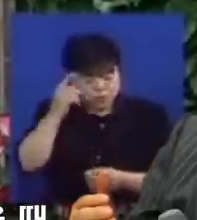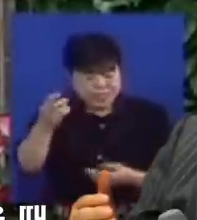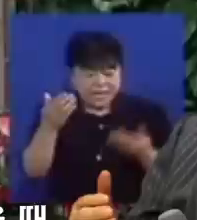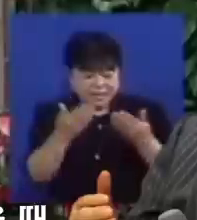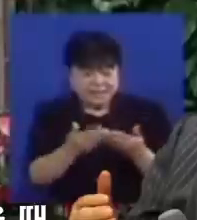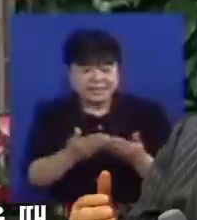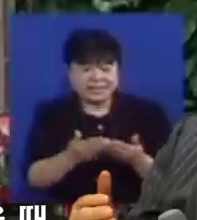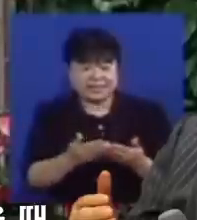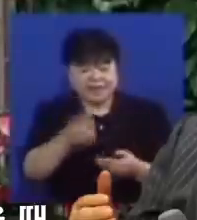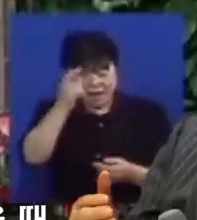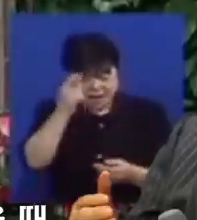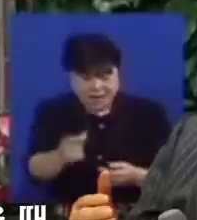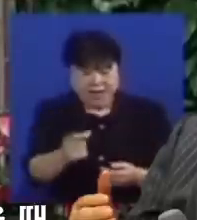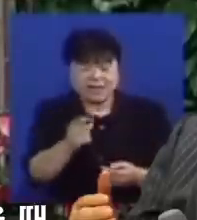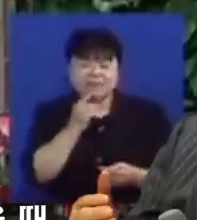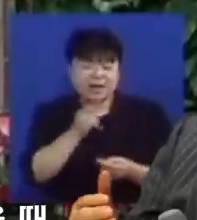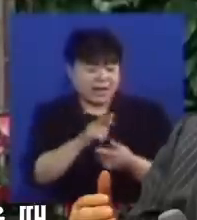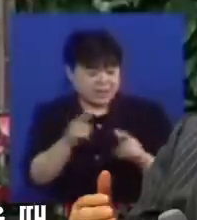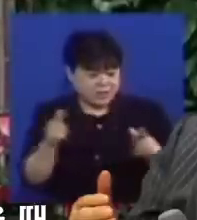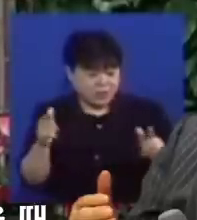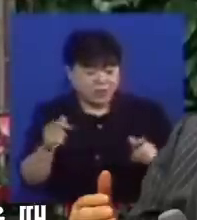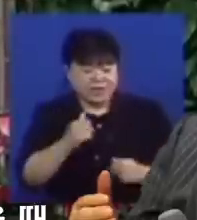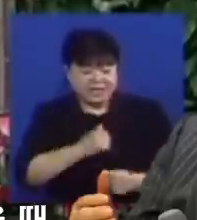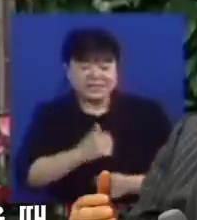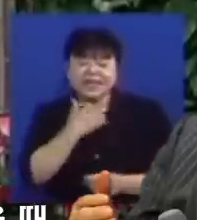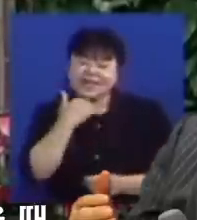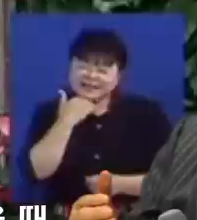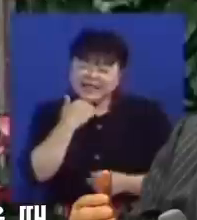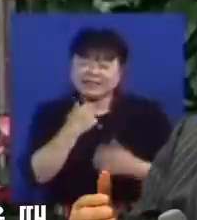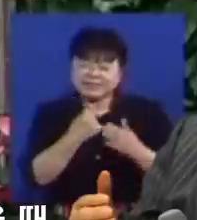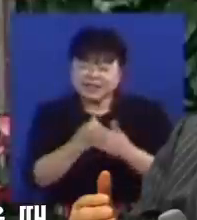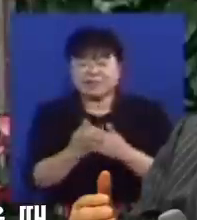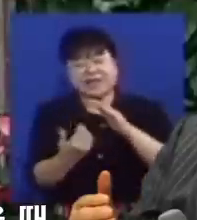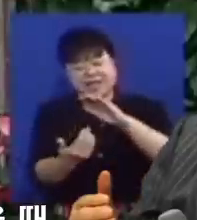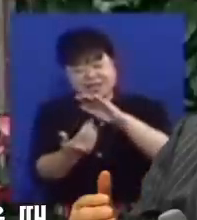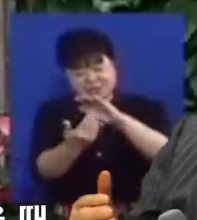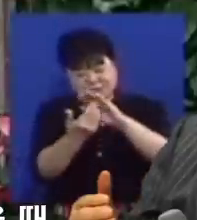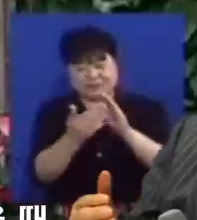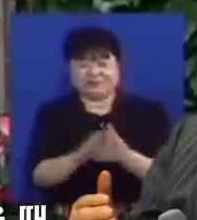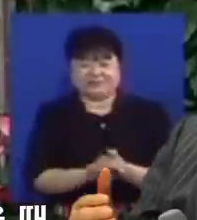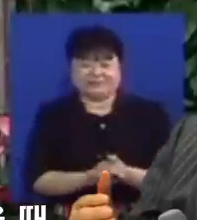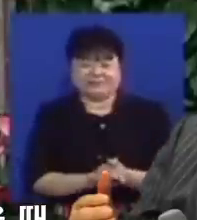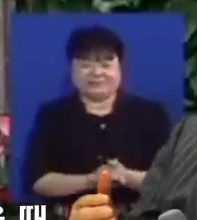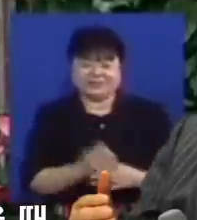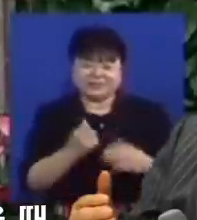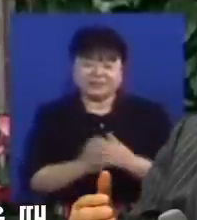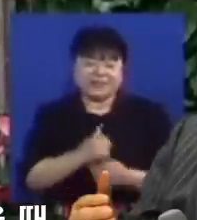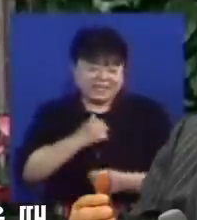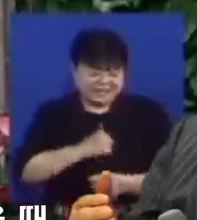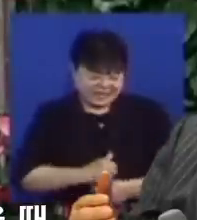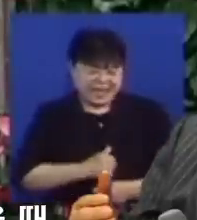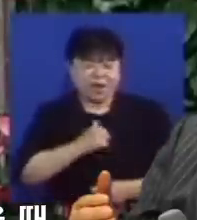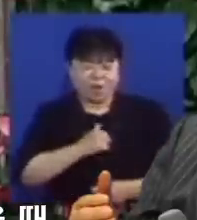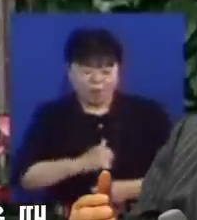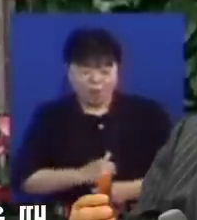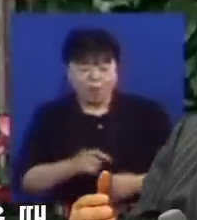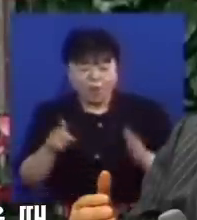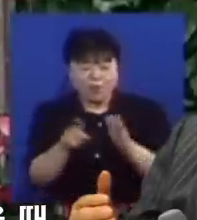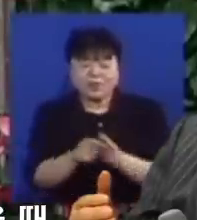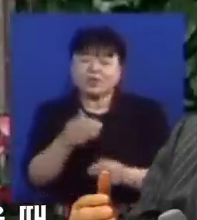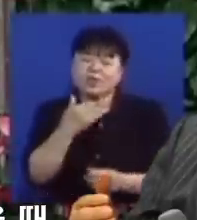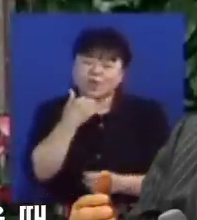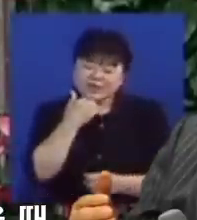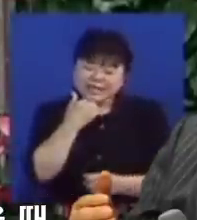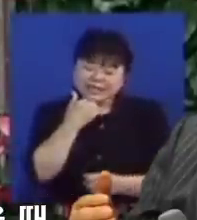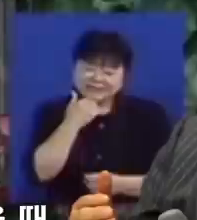일은 강인함에 의해서가 아니라 인내와 기다림에 의해서 이루어진다. 그러므로 인내하고 믿고